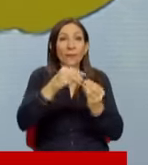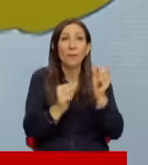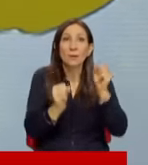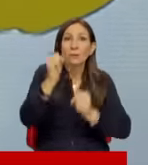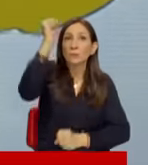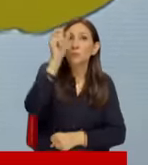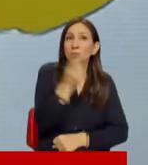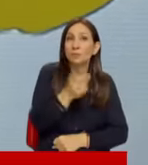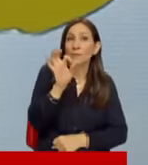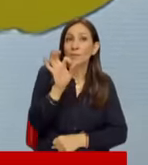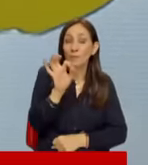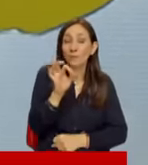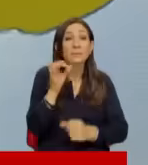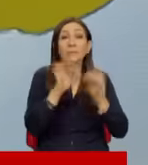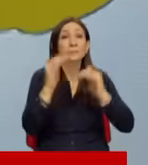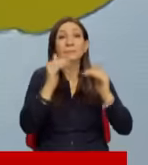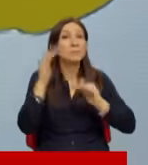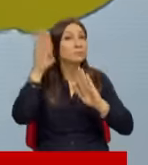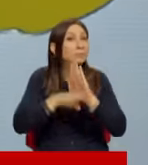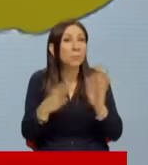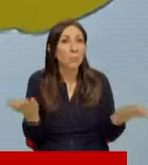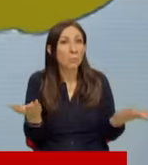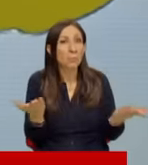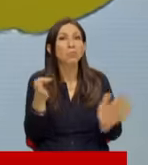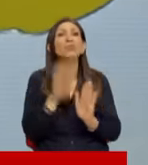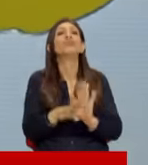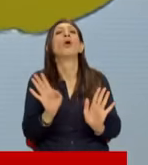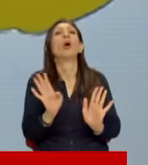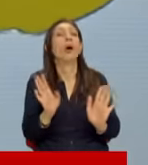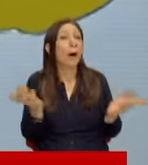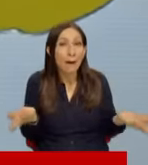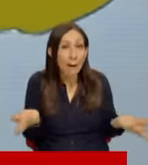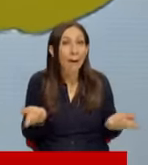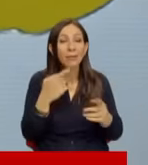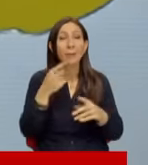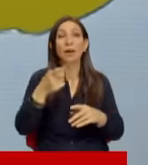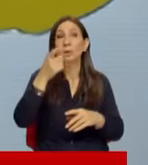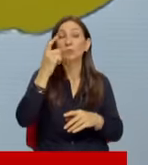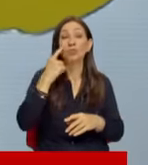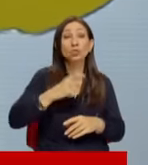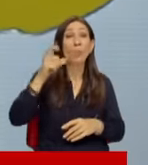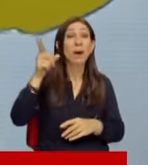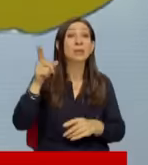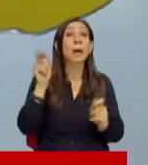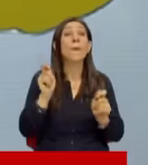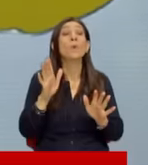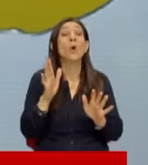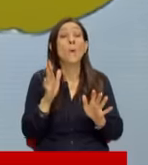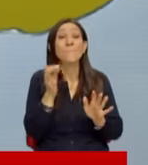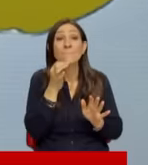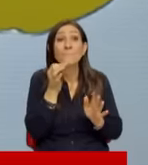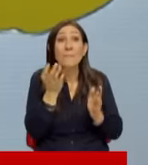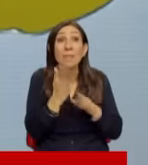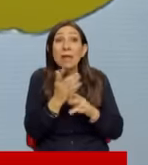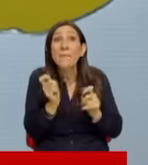oldu? %50'ye çıktı. Hani enflasyon düşecekti? Enflasyon da düşmüyor. Demek ki reis de beceremiyor, yapamıyor ya da yapamıyorsa